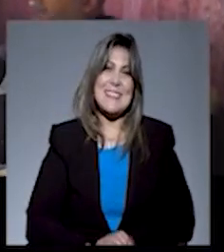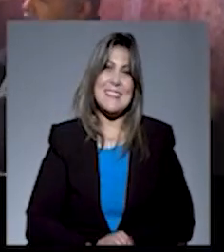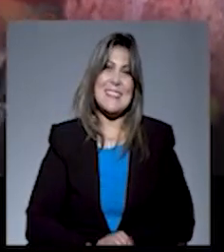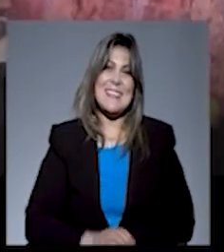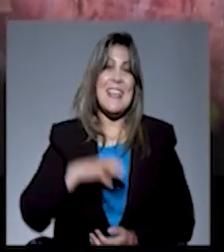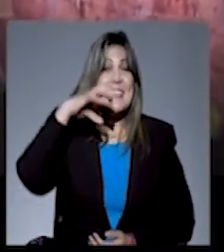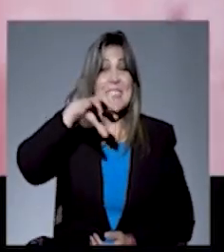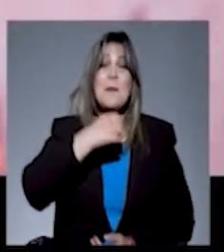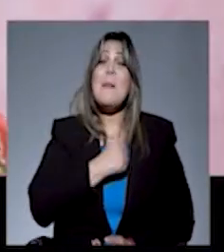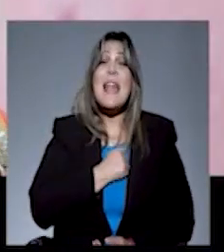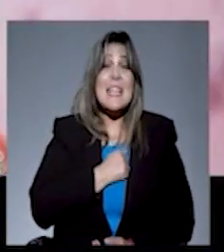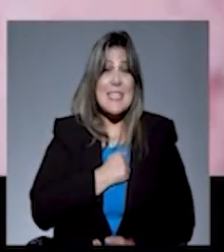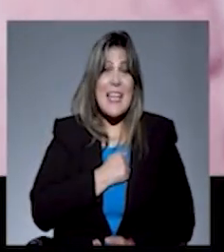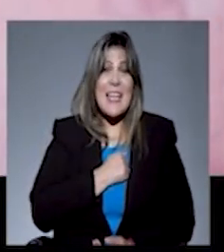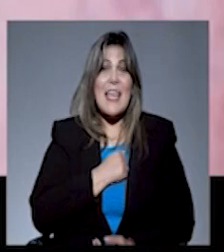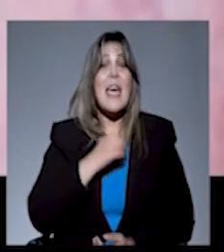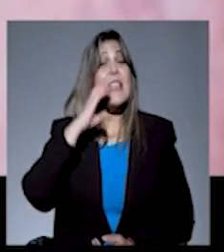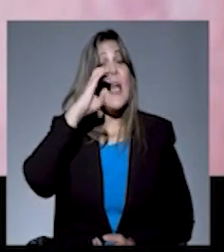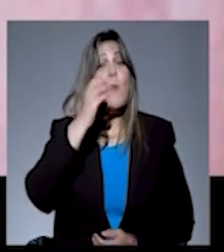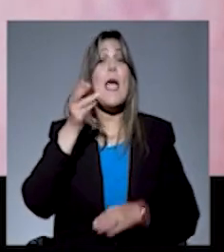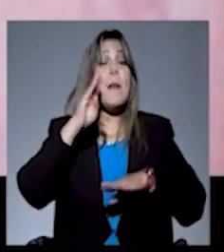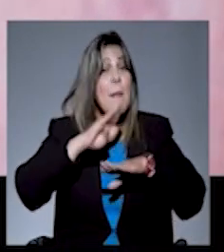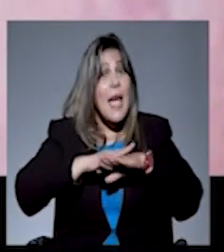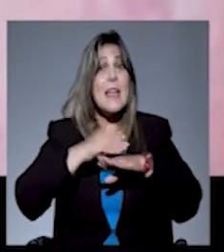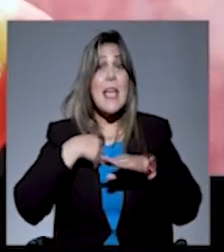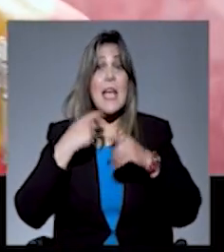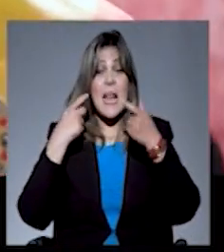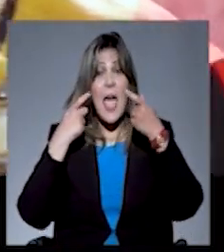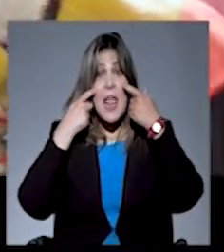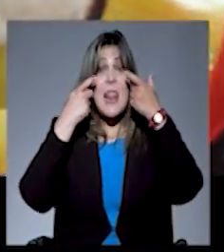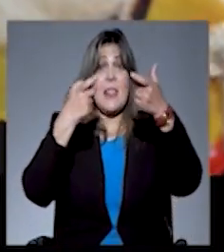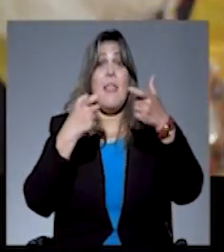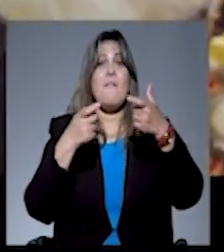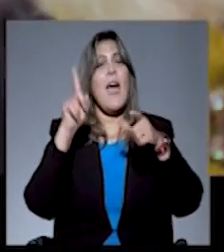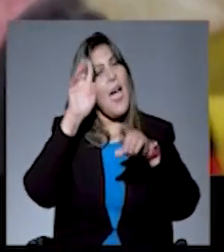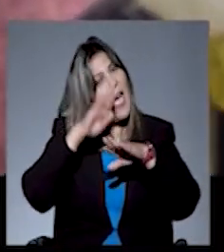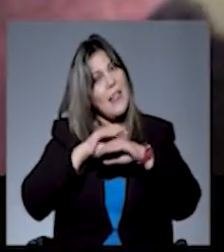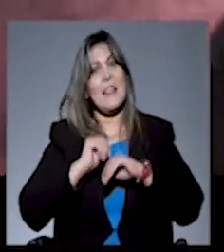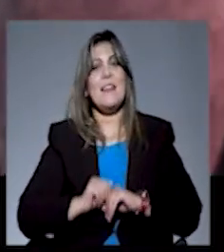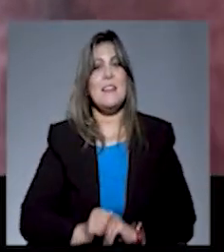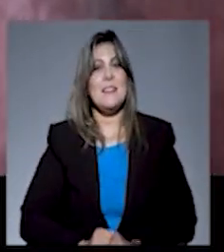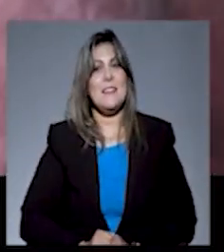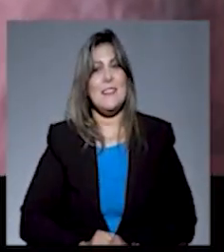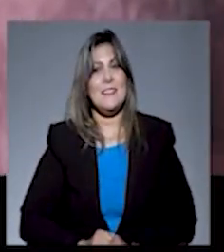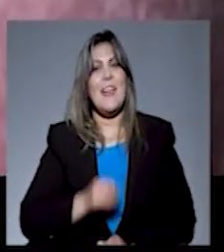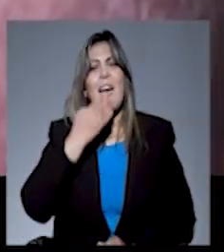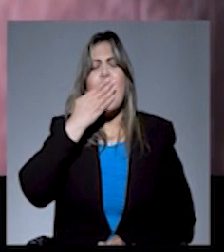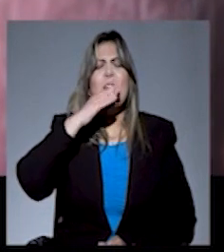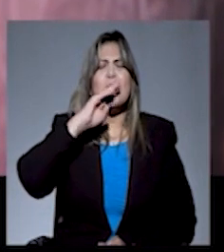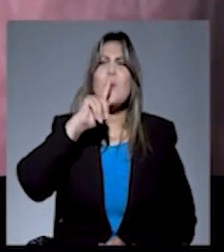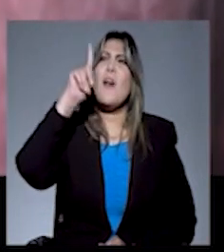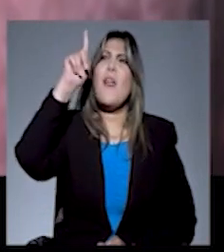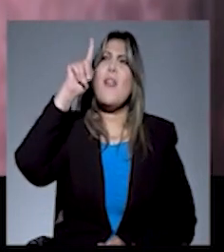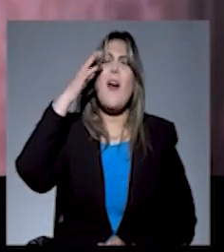دي بلدنا يا سعد باشا، واجب علينا ندافع عنها ومصلحتنا في حمايه وطننا. أشكر الله على